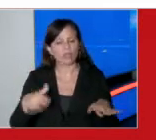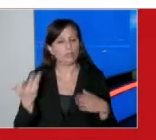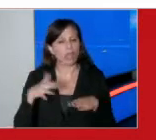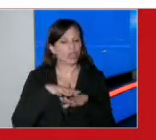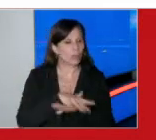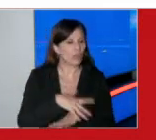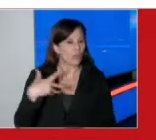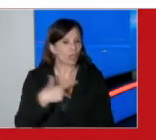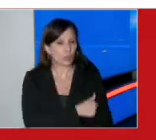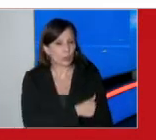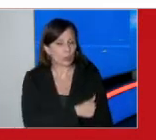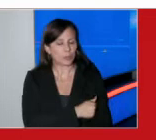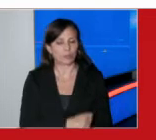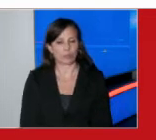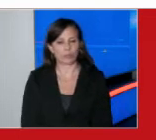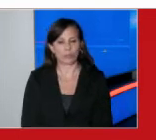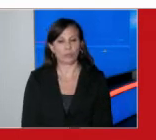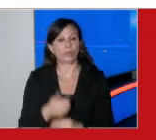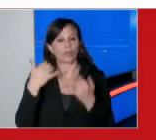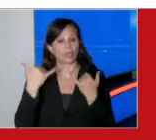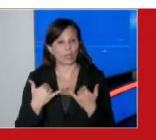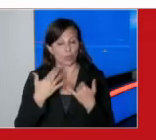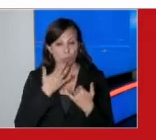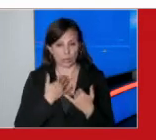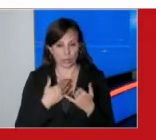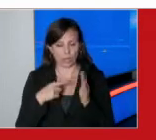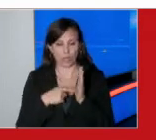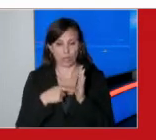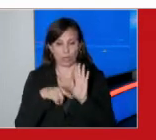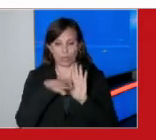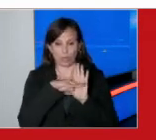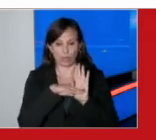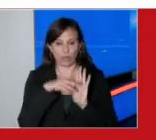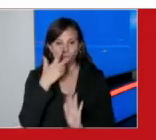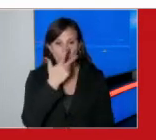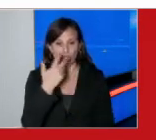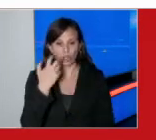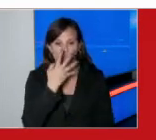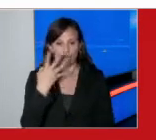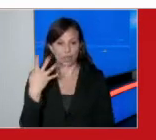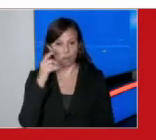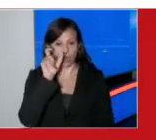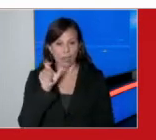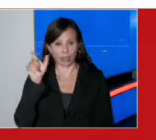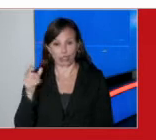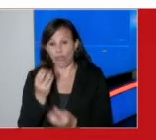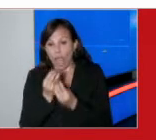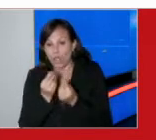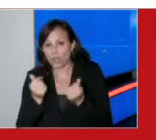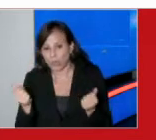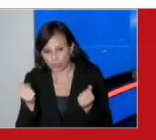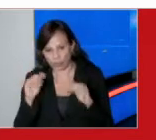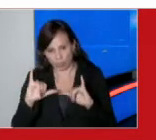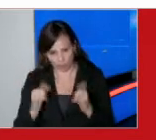של ישראל, ונאמר שהיום בישראל, לפי הנתונים, יש 34 חשודים שהם